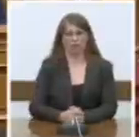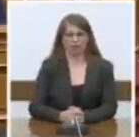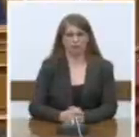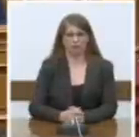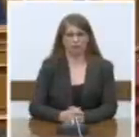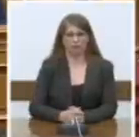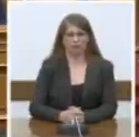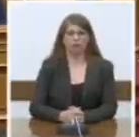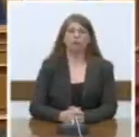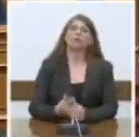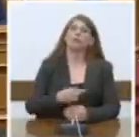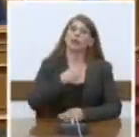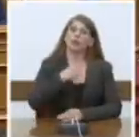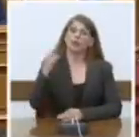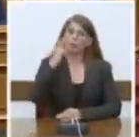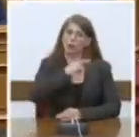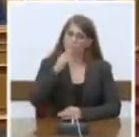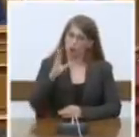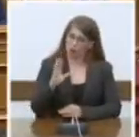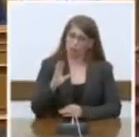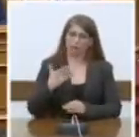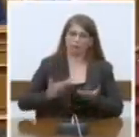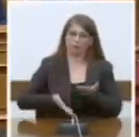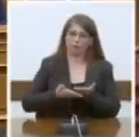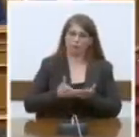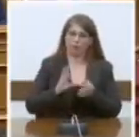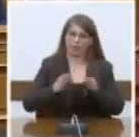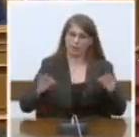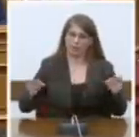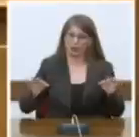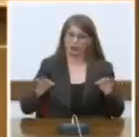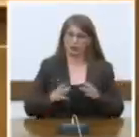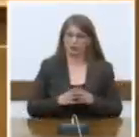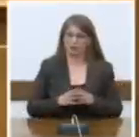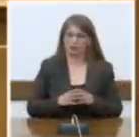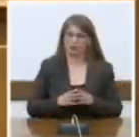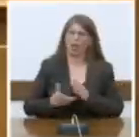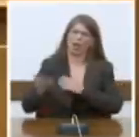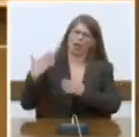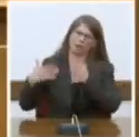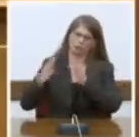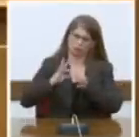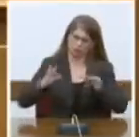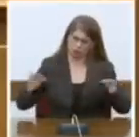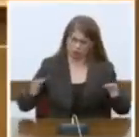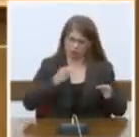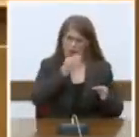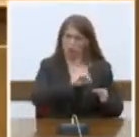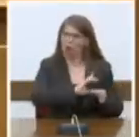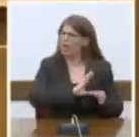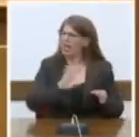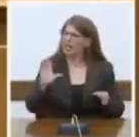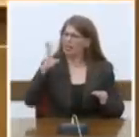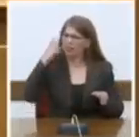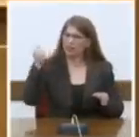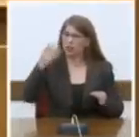κύριε Πρωθυπουργέ, συμβάλλοντας σε μια ιστορική αναδρομή που κάνετε, θα ήθελα να πω ότι κανείς δεν μπορεί να ξεχάσει ότι ο Αλέξης